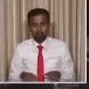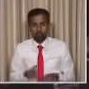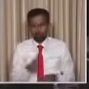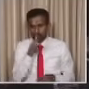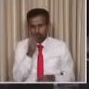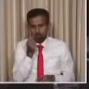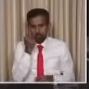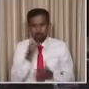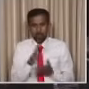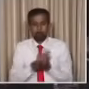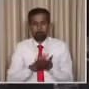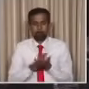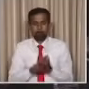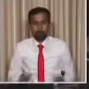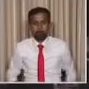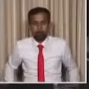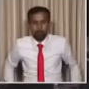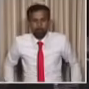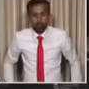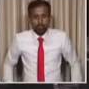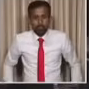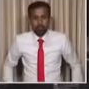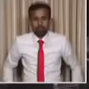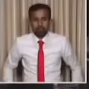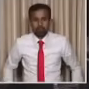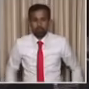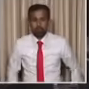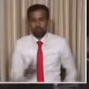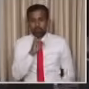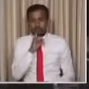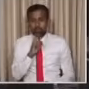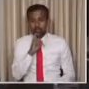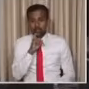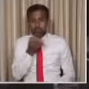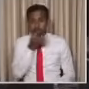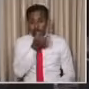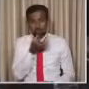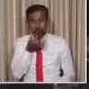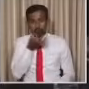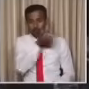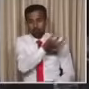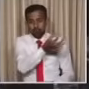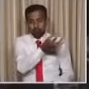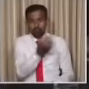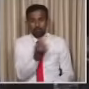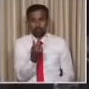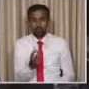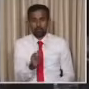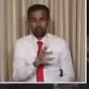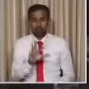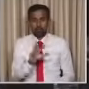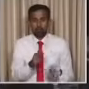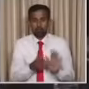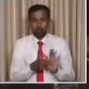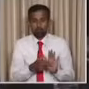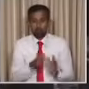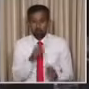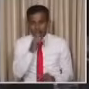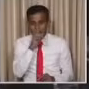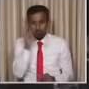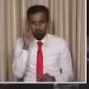पेहदिली मे श्रेष्ठाधिकरण नडुव पेमिनिल यमुकल्ल तीयन्नेम 2019 नवंबर मासे इंदला